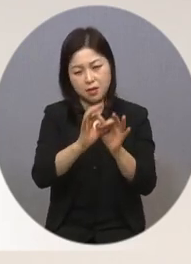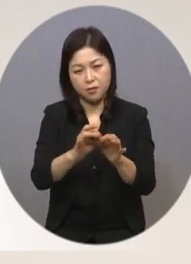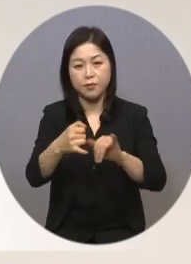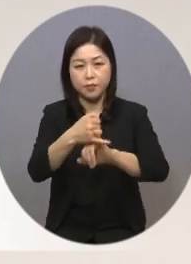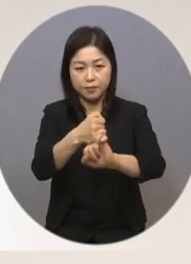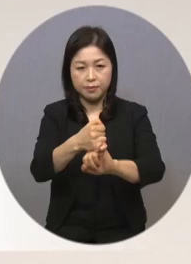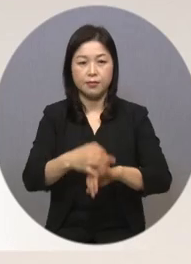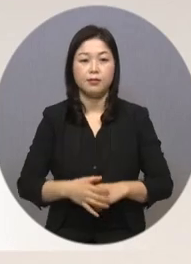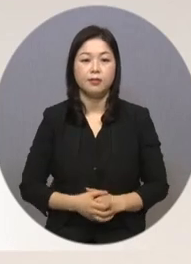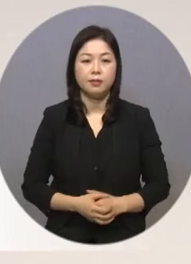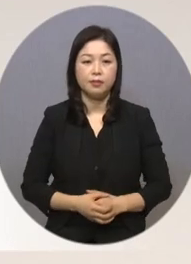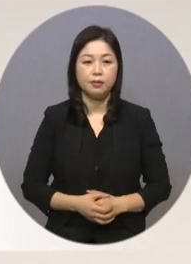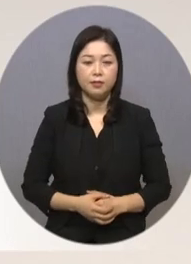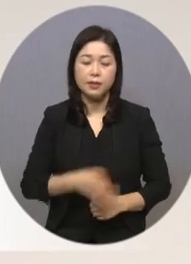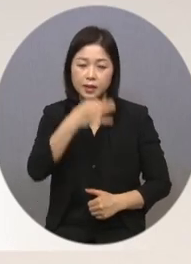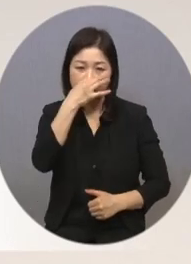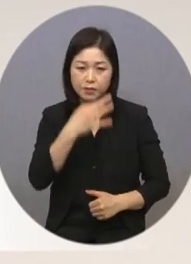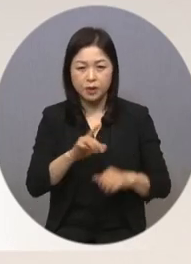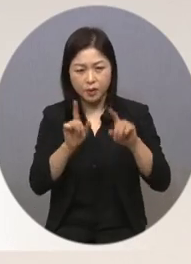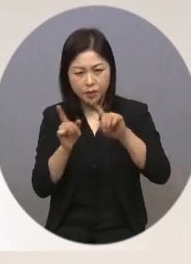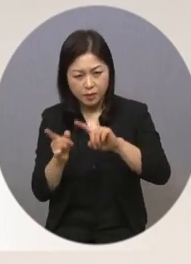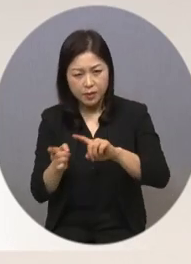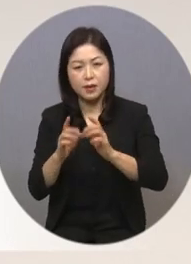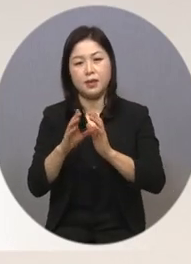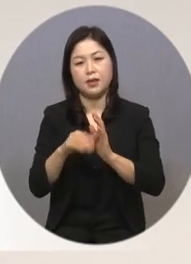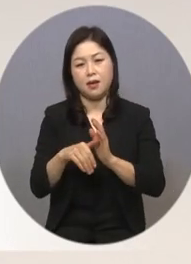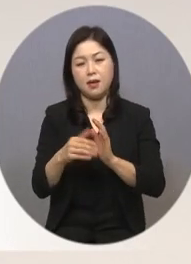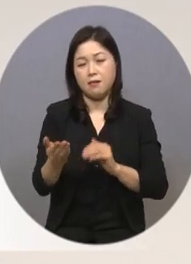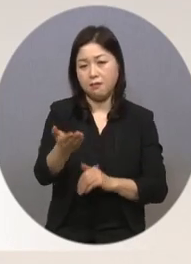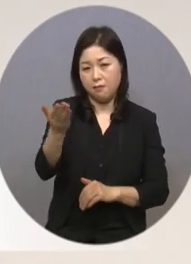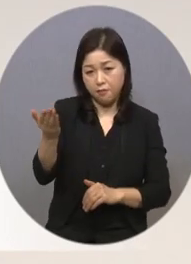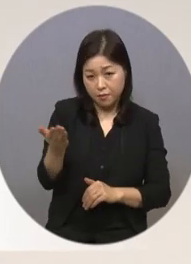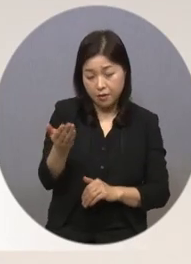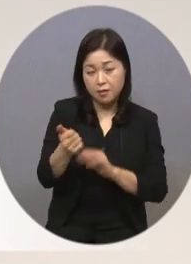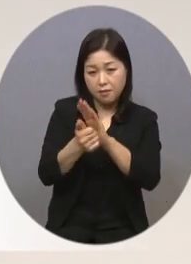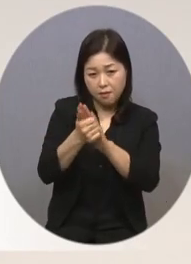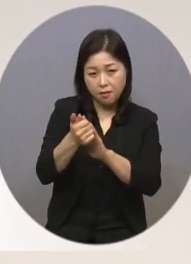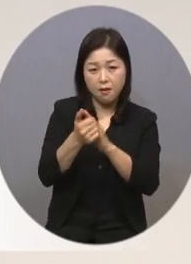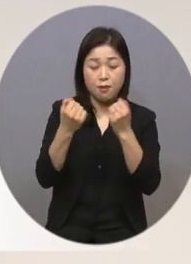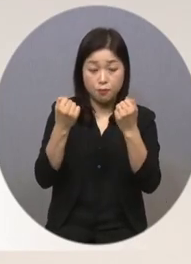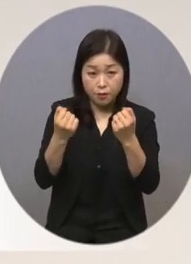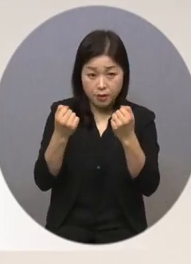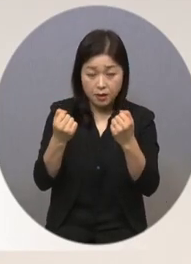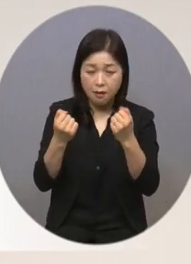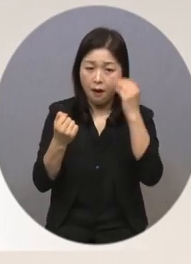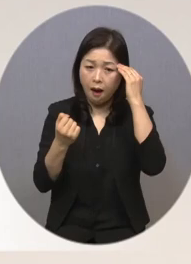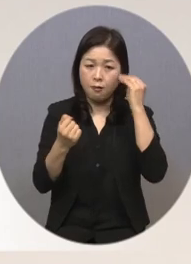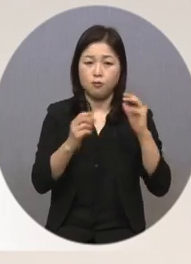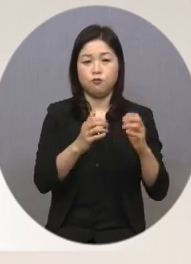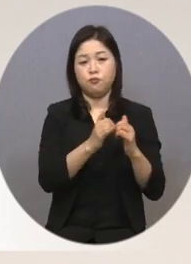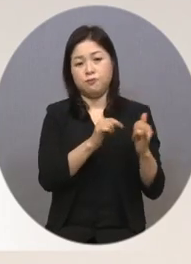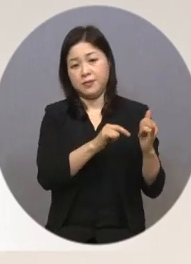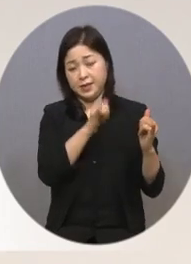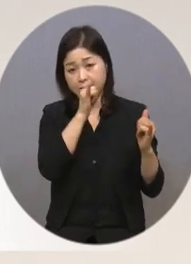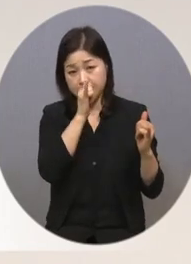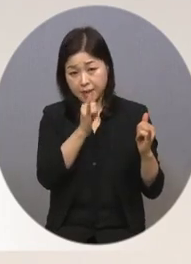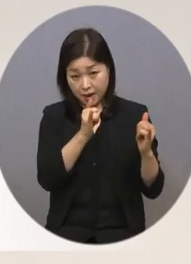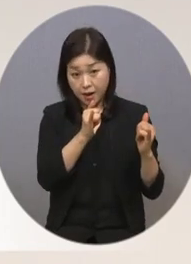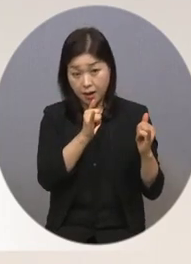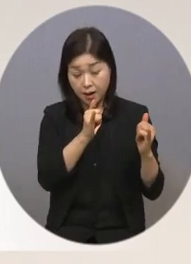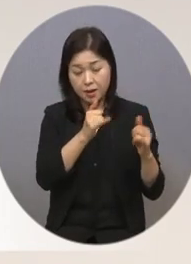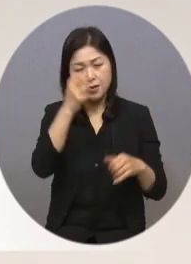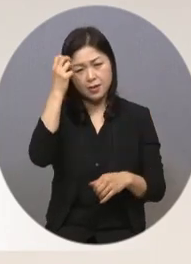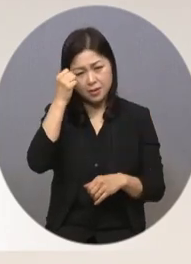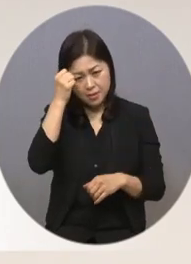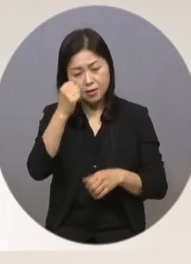하겠습니다. 힘들고 지칠 때마다 여러분을 항상 격려하고 응원하는 우리 국민이 있다는 것을